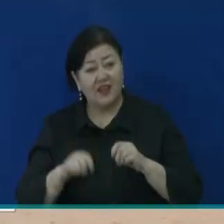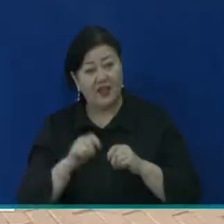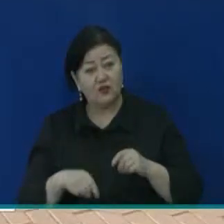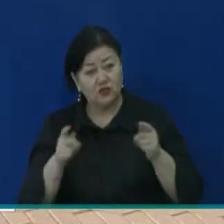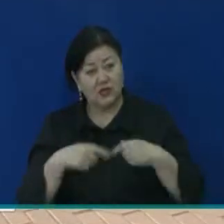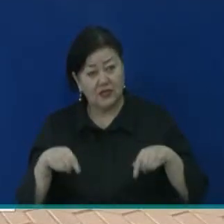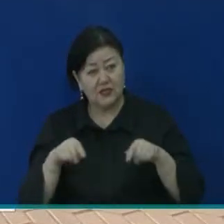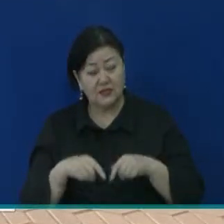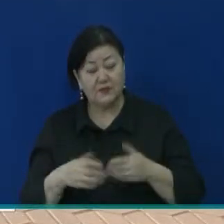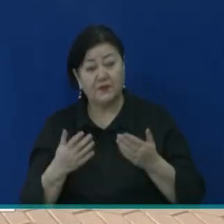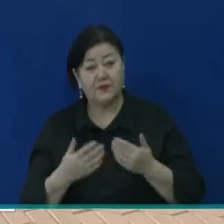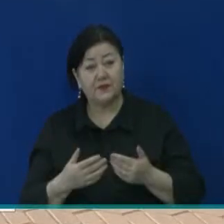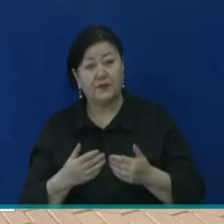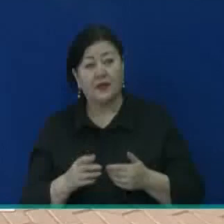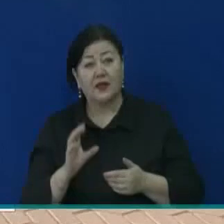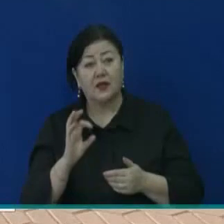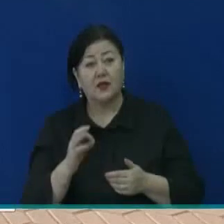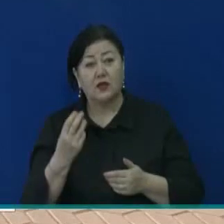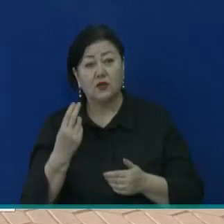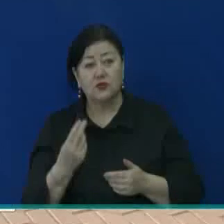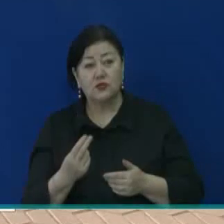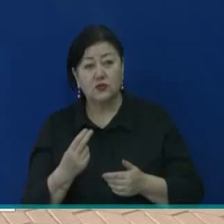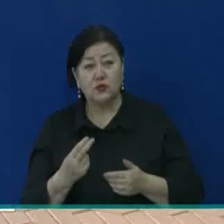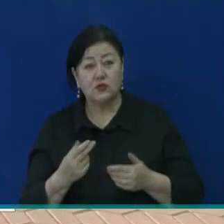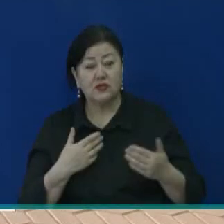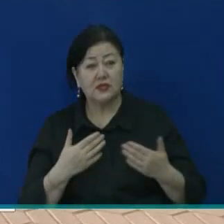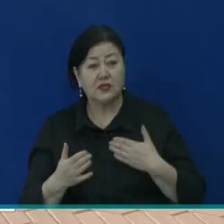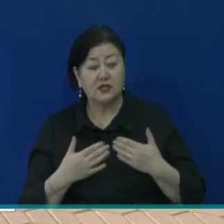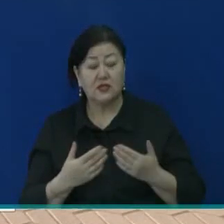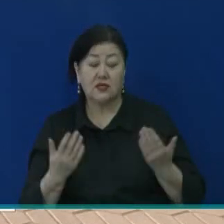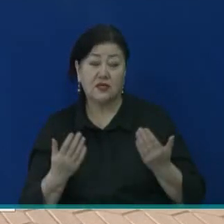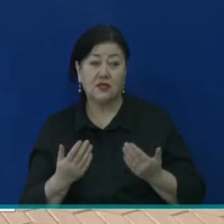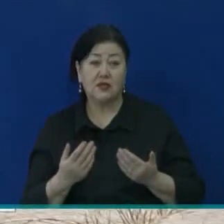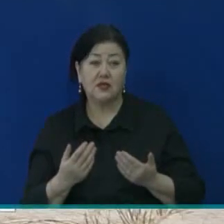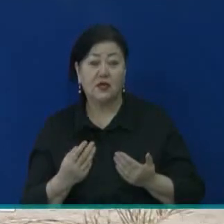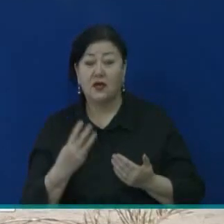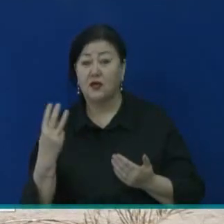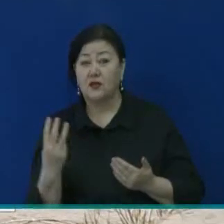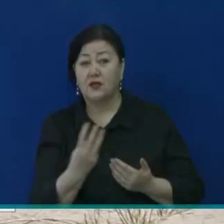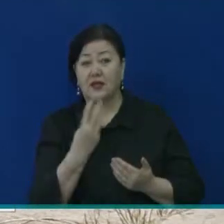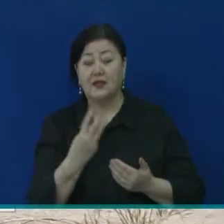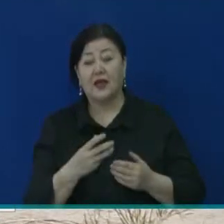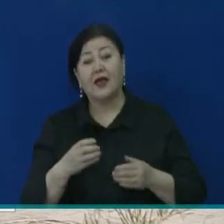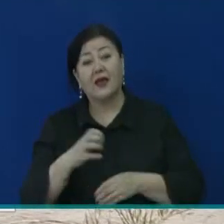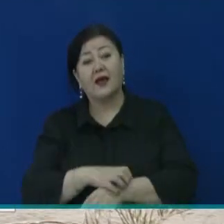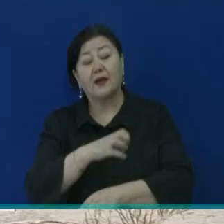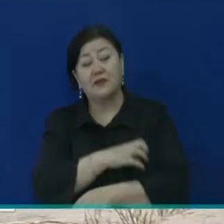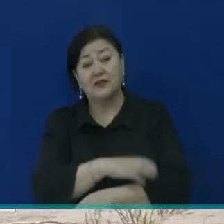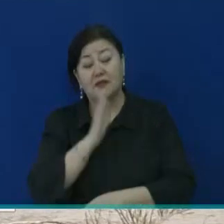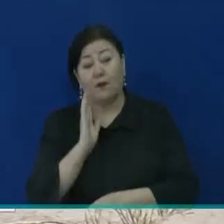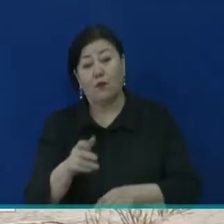мәселелерді әлеуметтік серіктестік, әлеуметтік және еңбек қарым-қатынастарын реттеу жөніндегі облыстық үш жақты комиссия тұрақты түрде қарайды. Оның